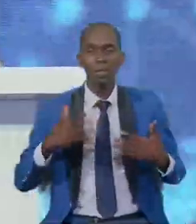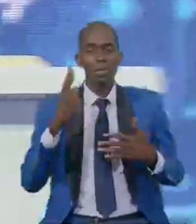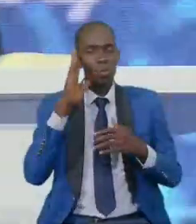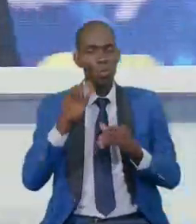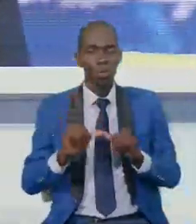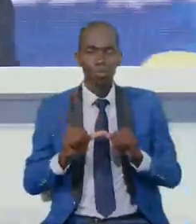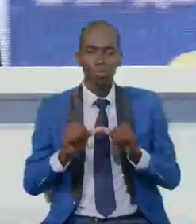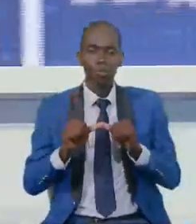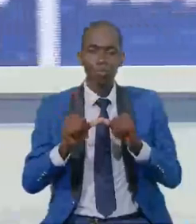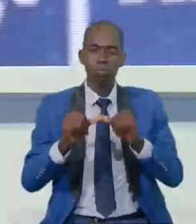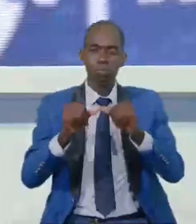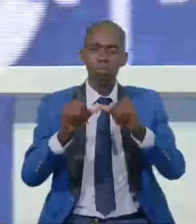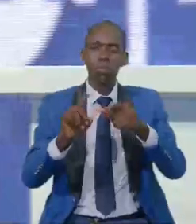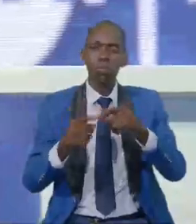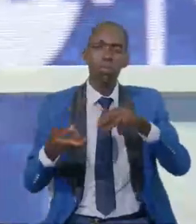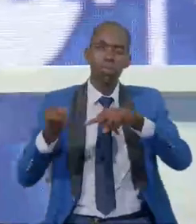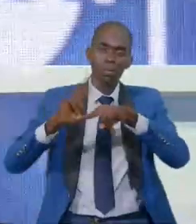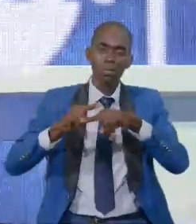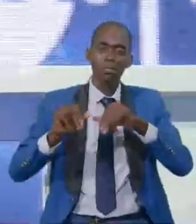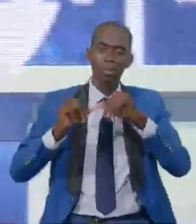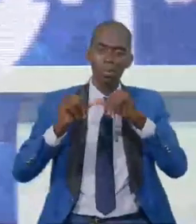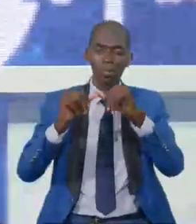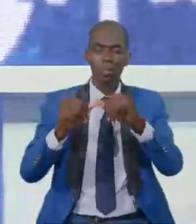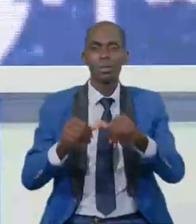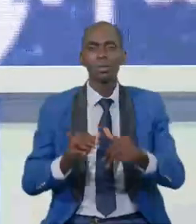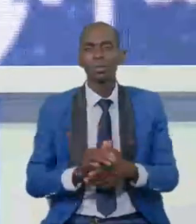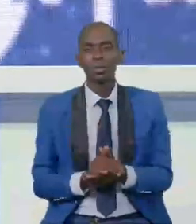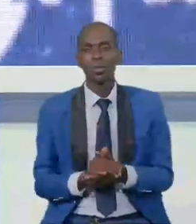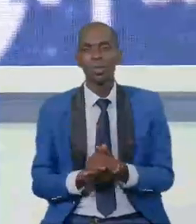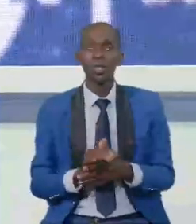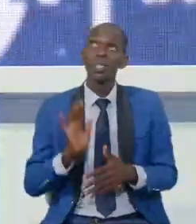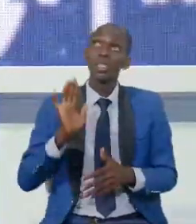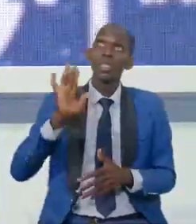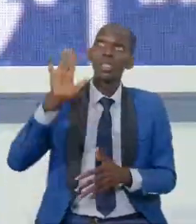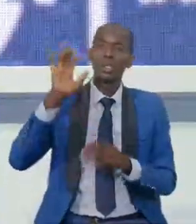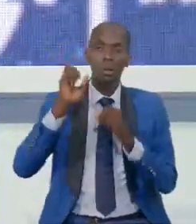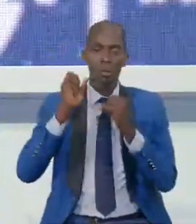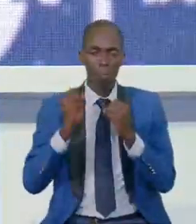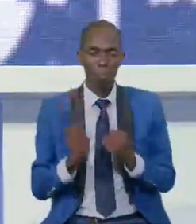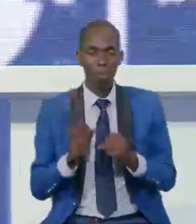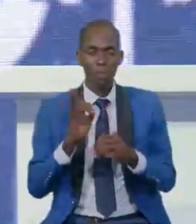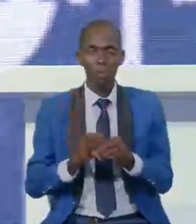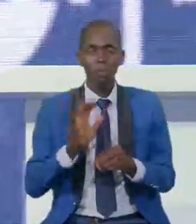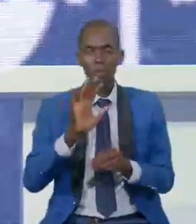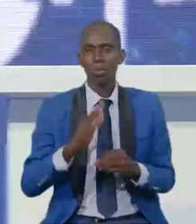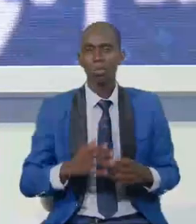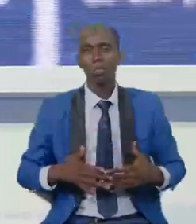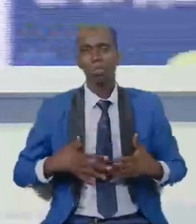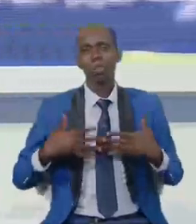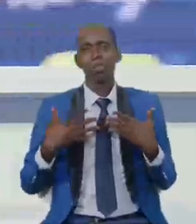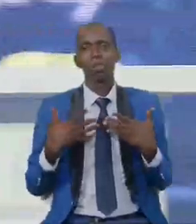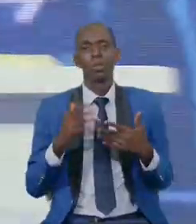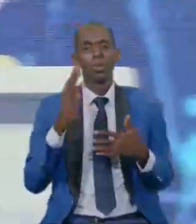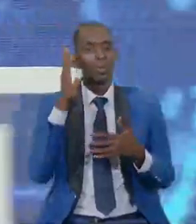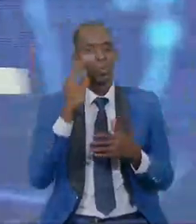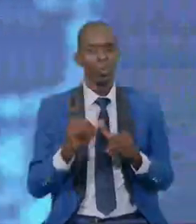vie. Ce contrôle sur vous va commencer par s'accroître. Sa puissance dans votre